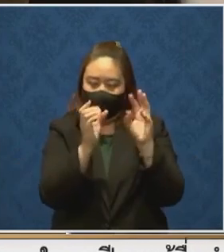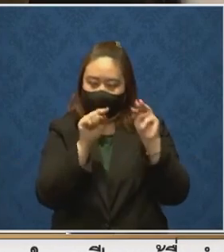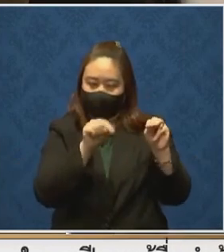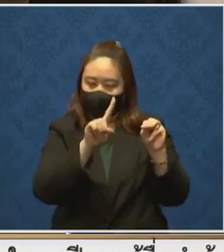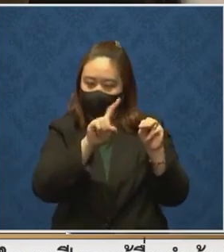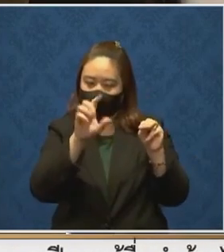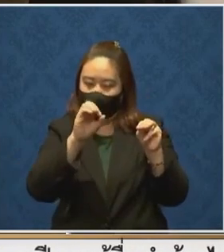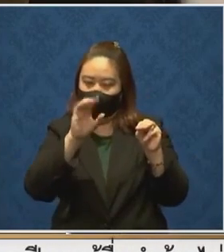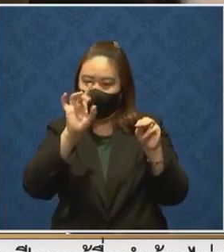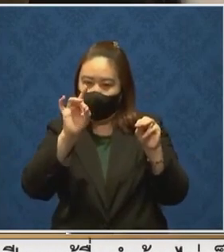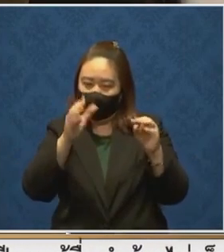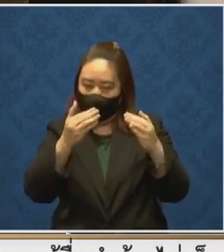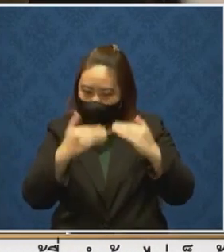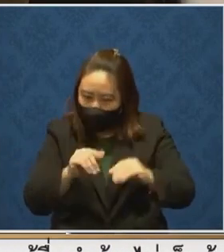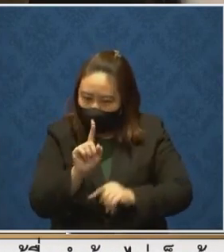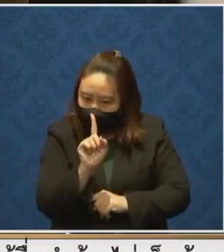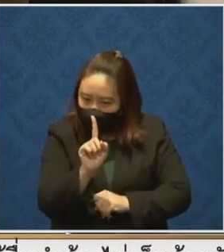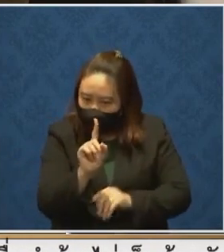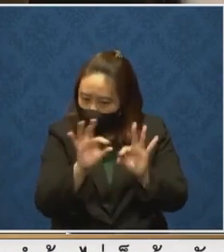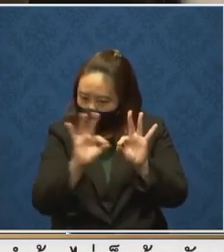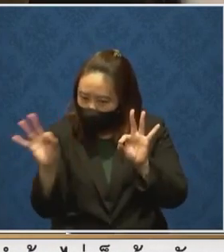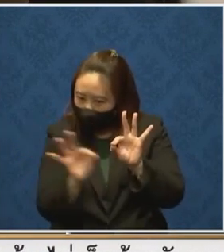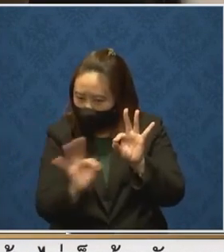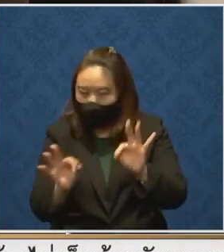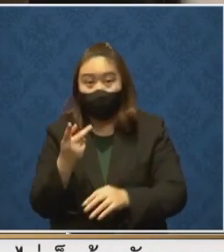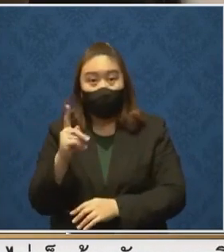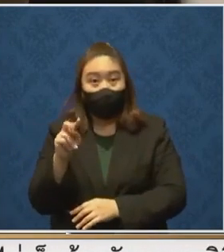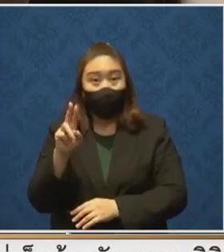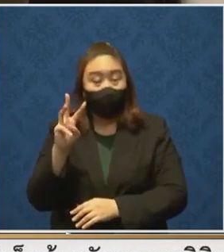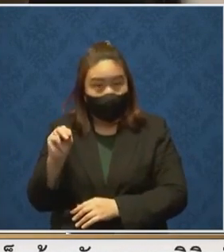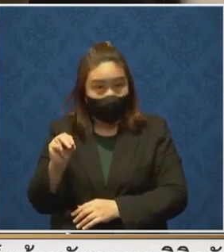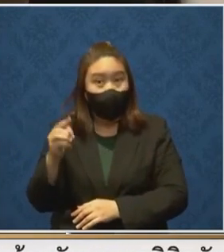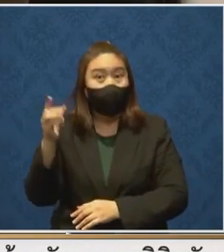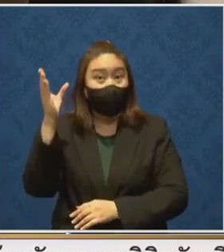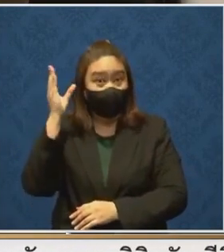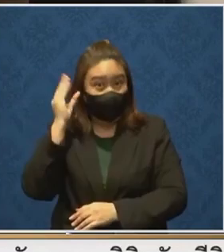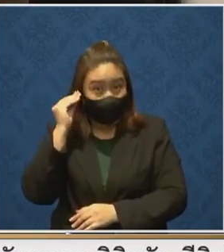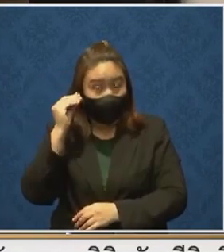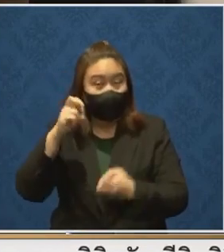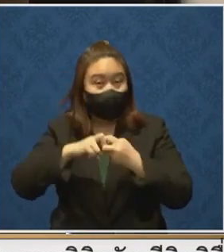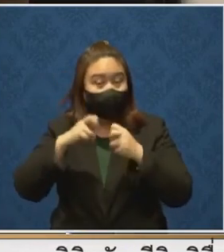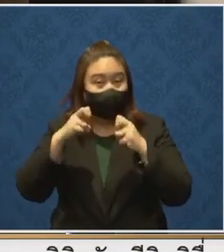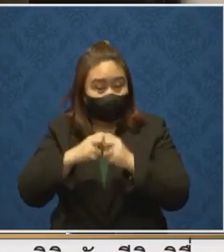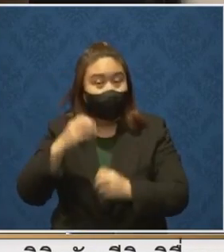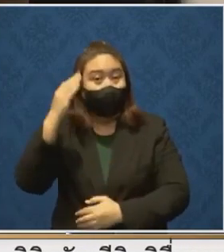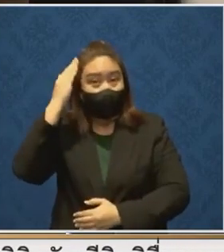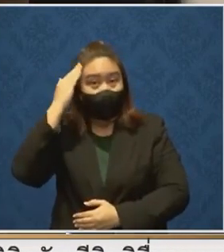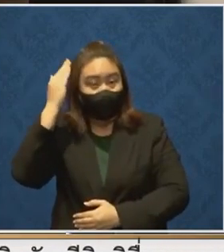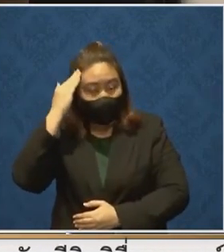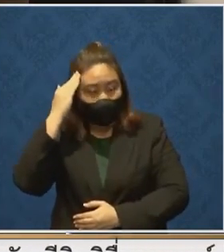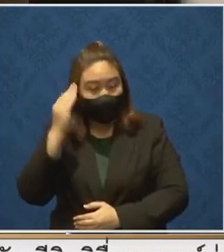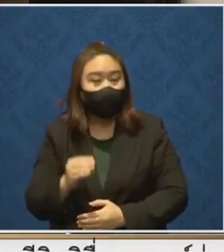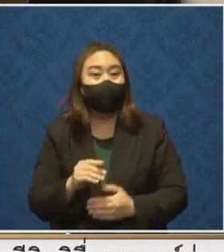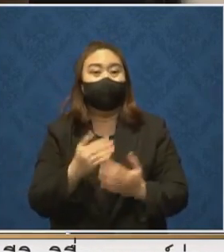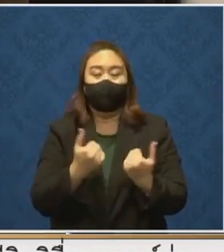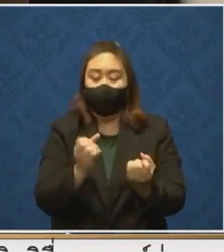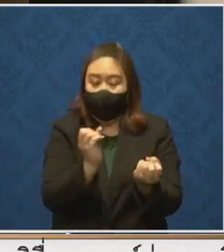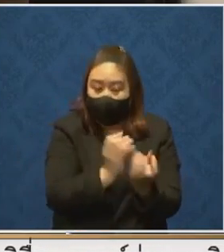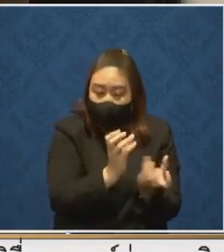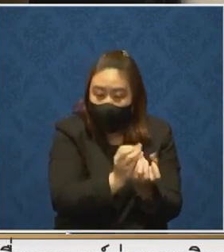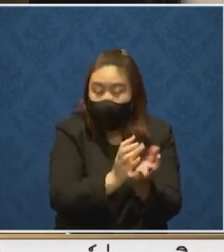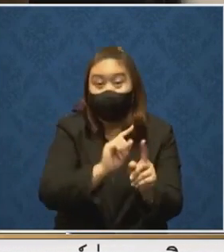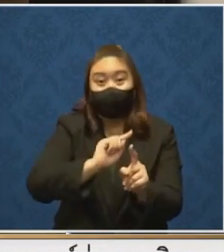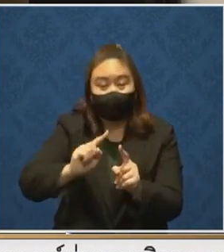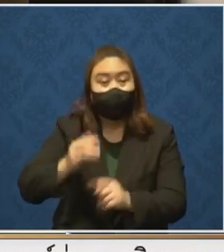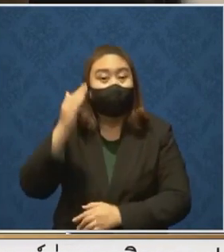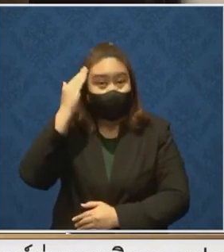8 วั 1คณะรัมนตรีได้รับฟังรับทราบถประเดดนปัหาของค๊อีเมืองทองคราและผลกระทบที่เกิด